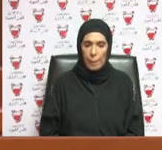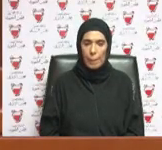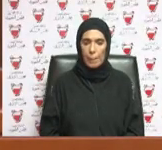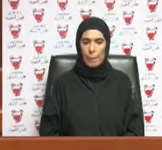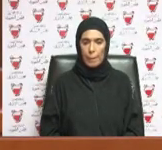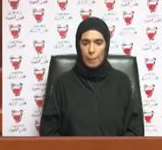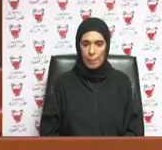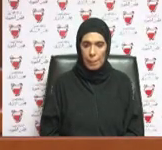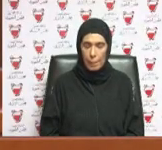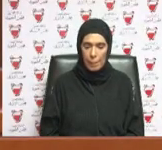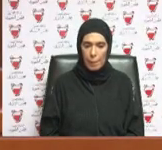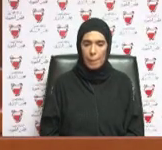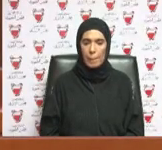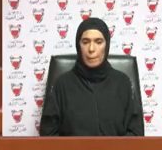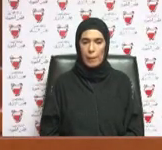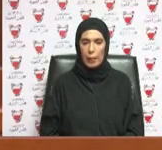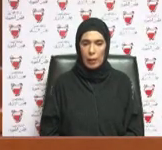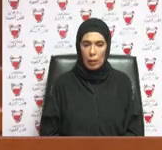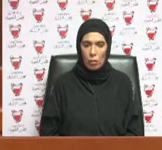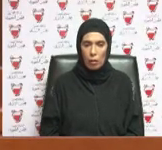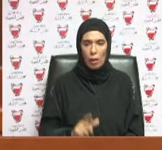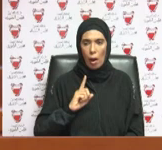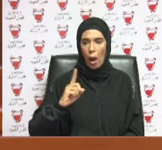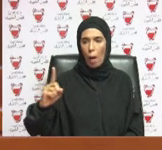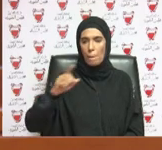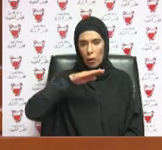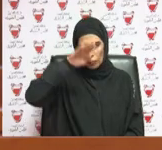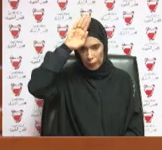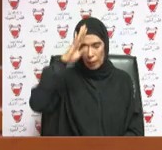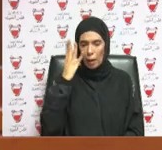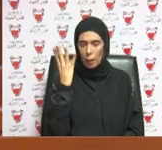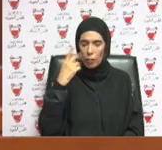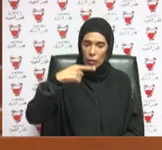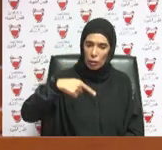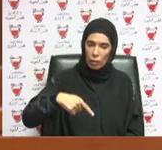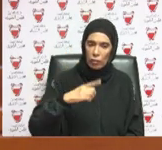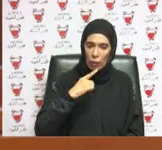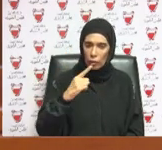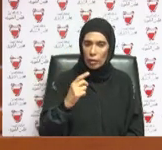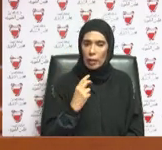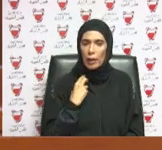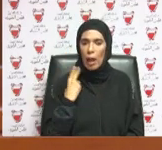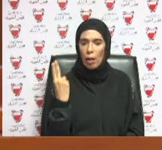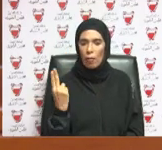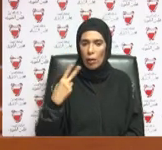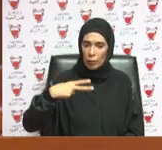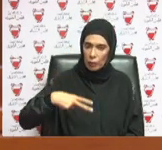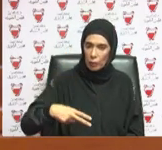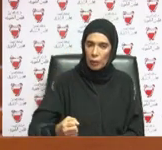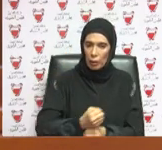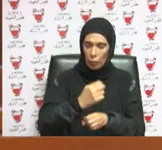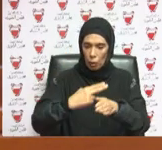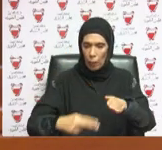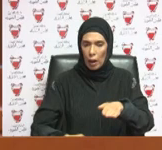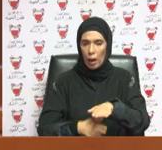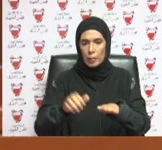شكرا معالي الرئيس. أمر ملكي رقم 44 لسنة 2020 بتعيين رئيس